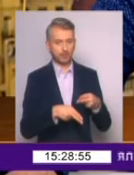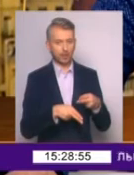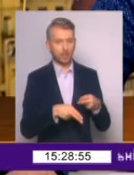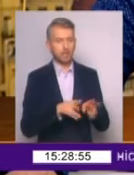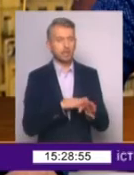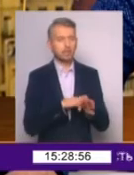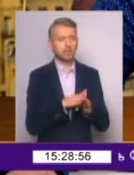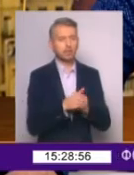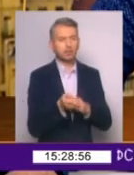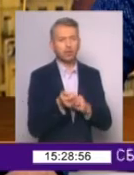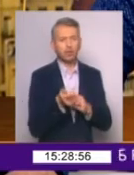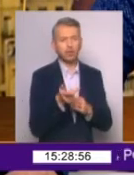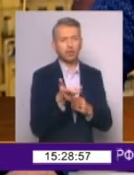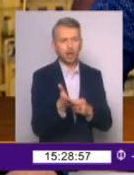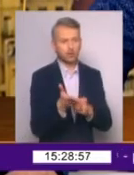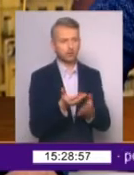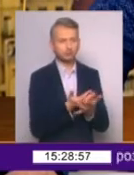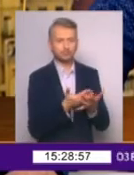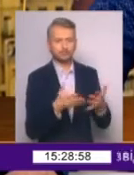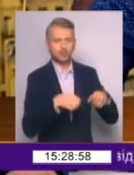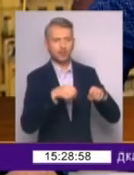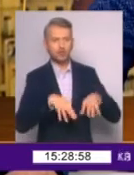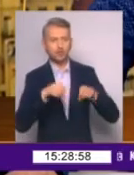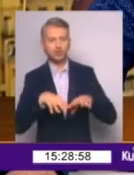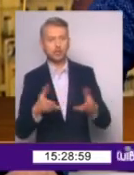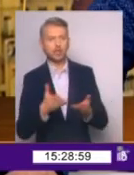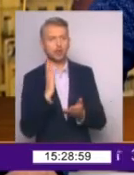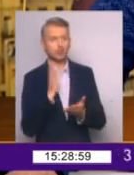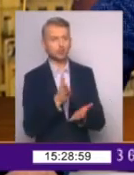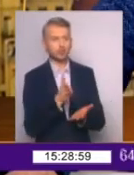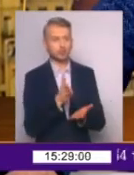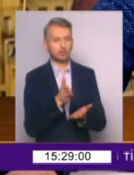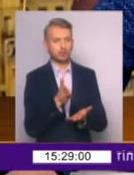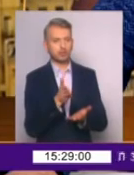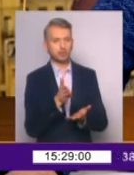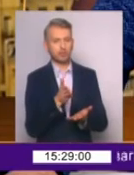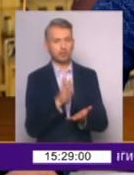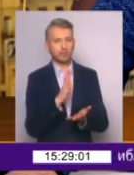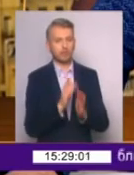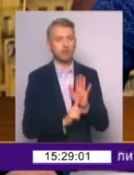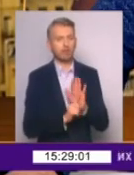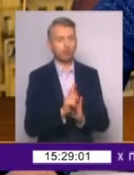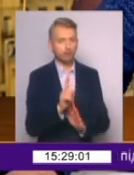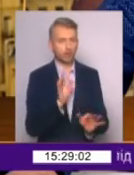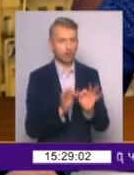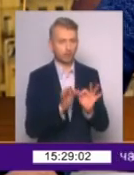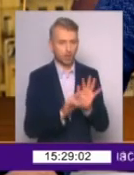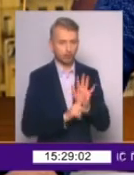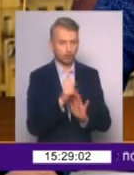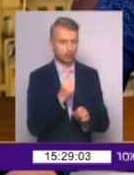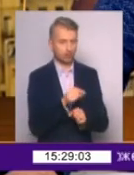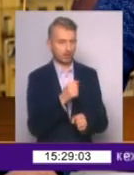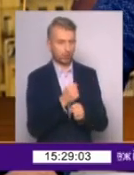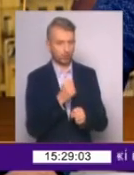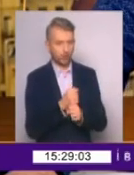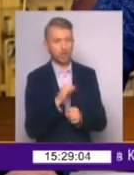цілого ряда комплексу рішень, які будуть мати місце в початку нормального початку цієї роботи. Це